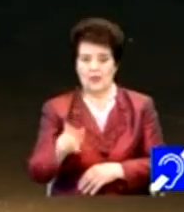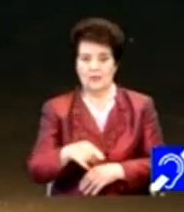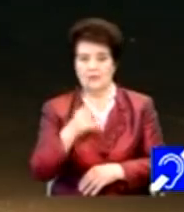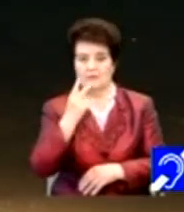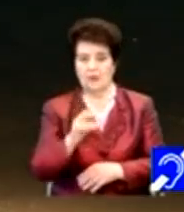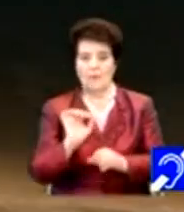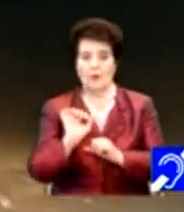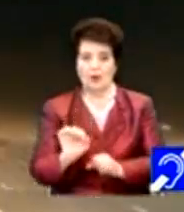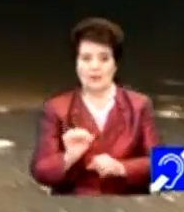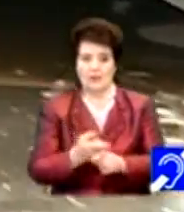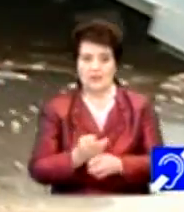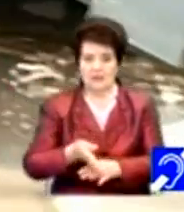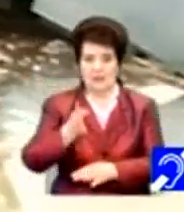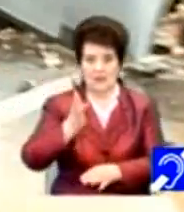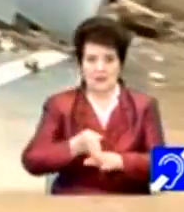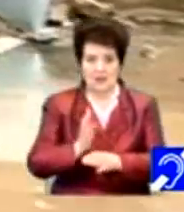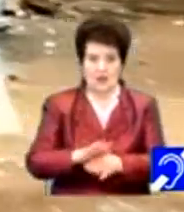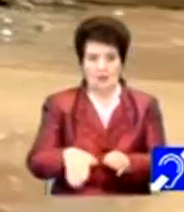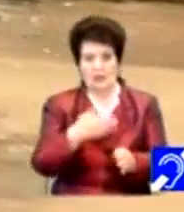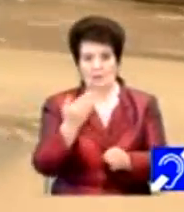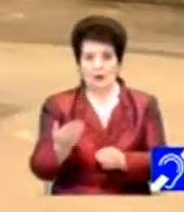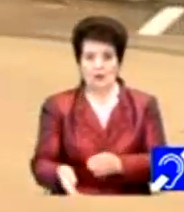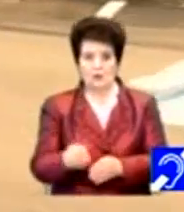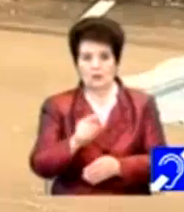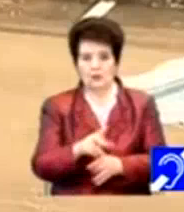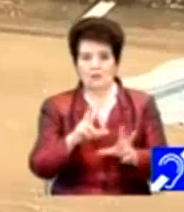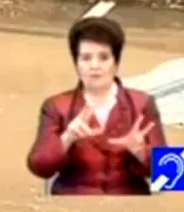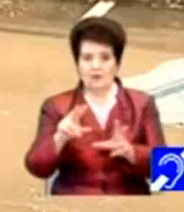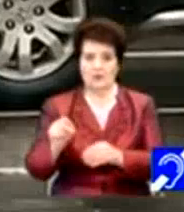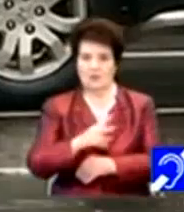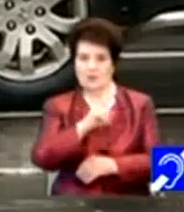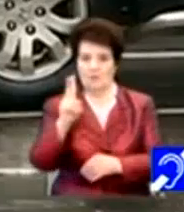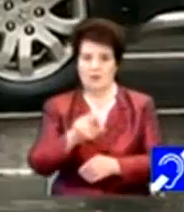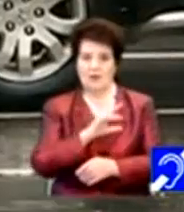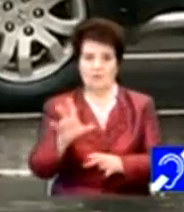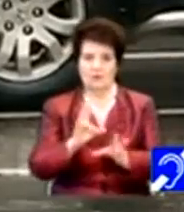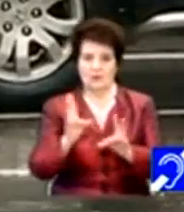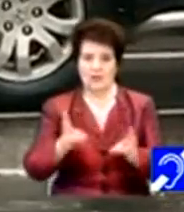zidului de protecție care s-a prăbușit peste două mașini. Din fericire, nimeni nu a fost rănit.